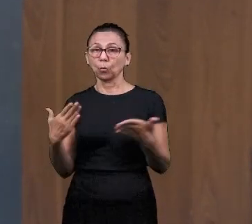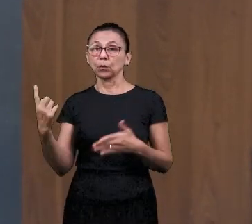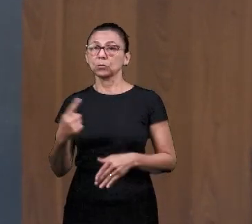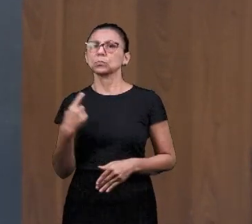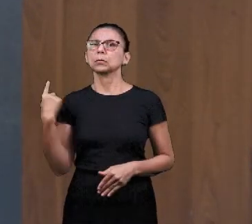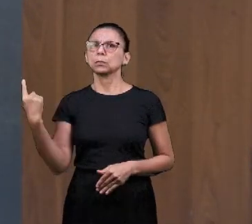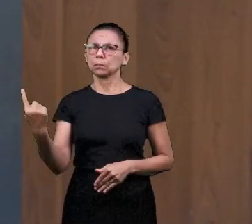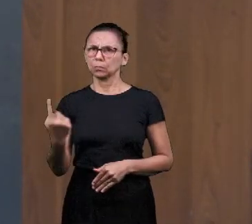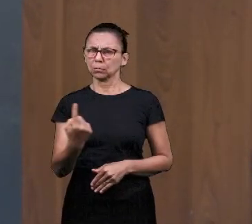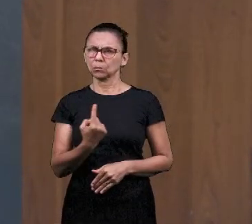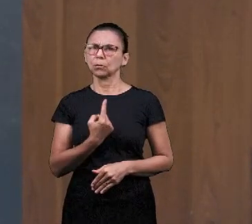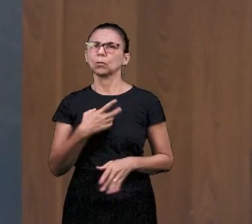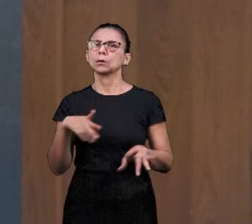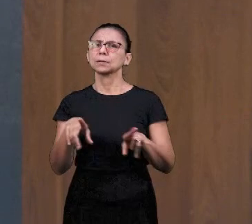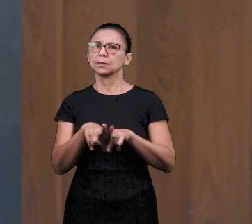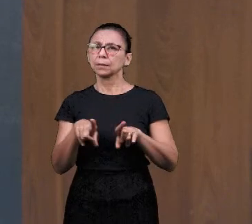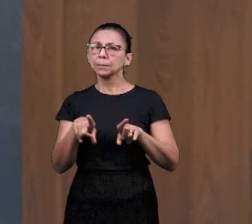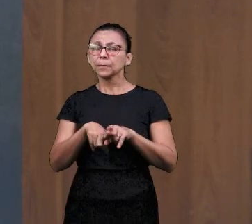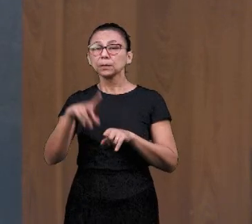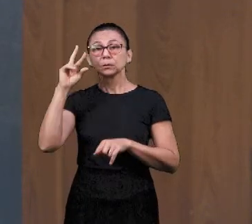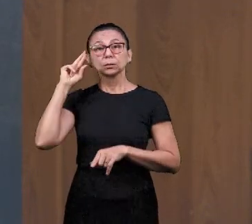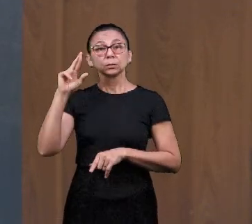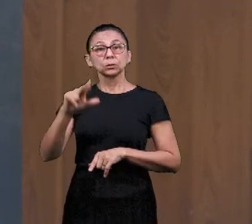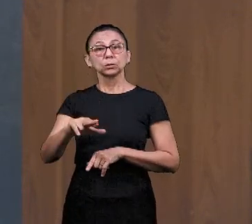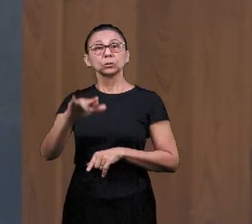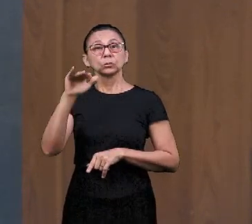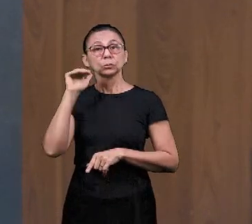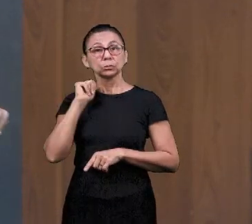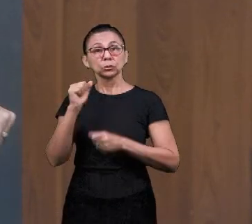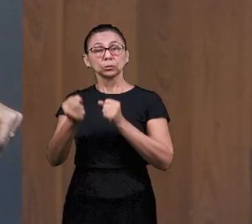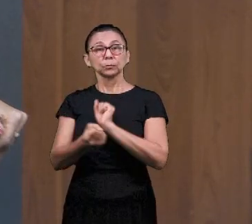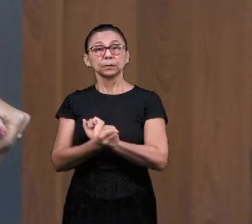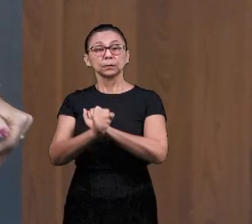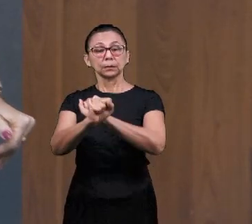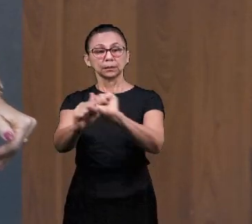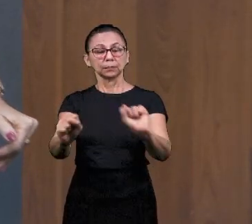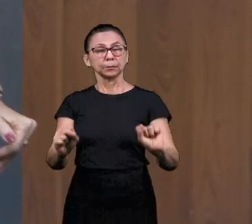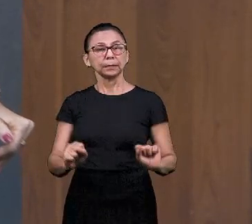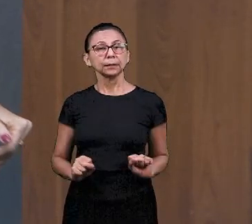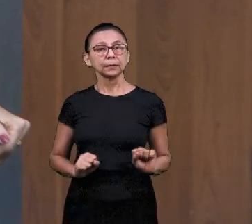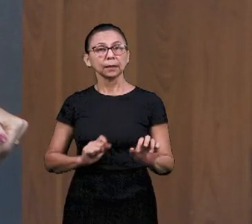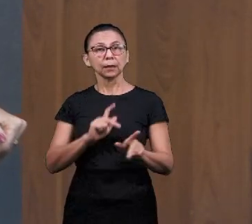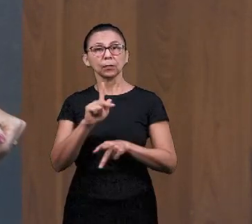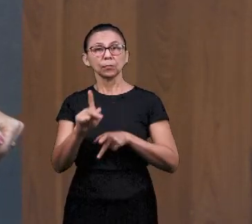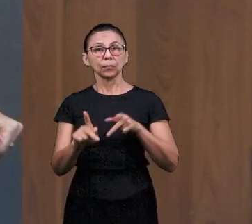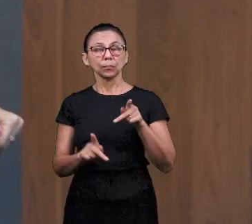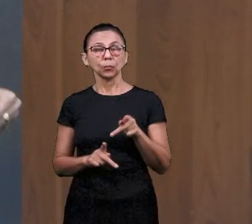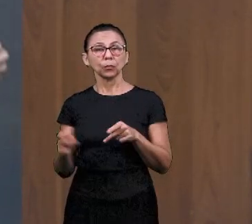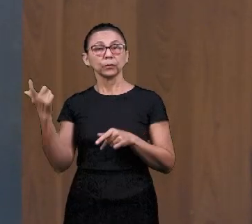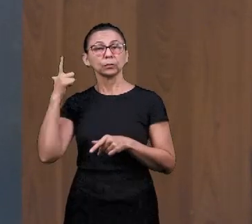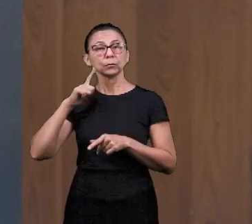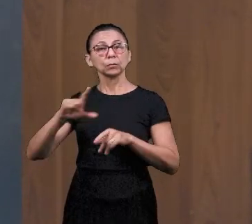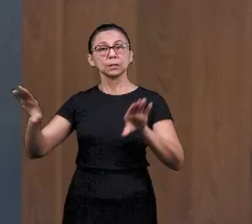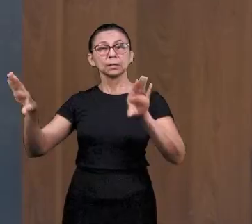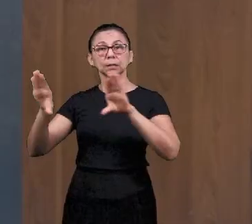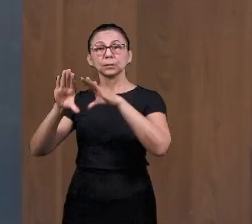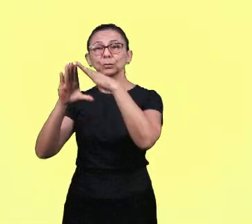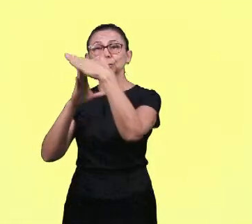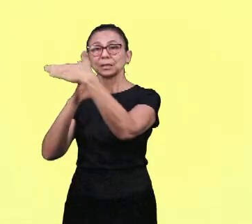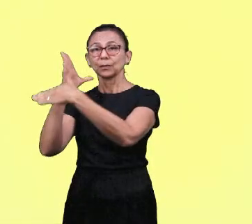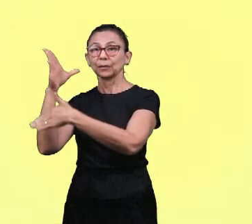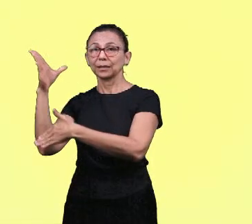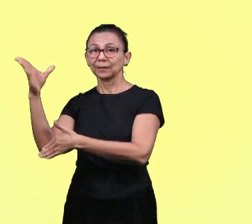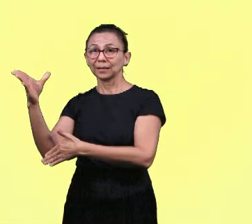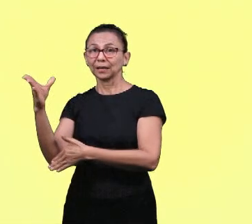la Canaan céleste. Nous serons victorieux si nous obéissons la parole